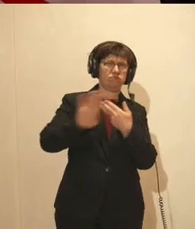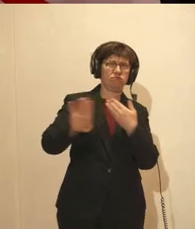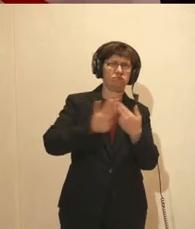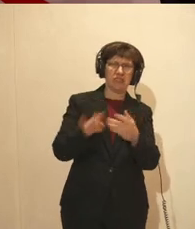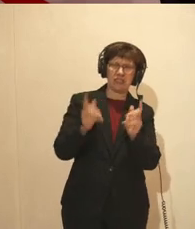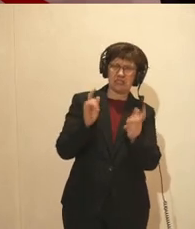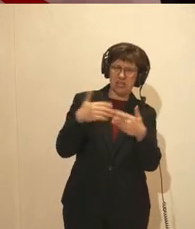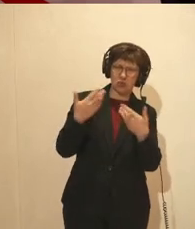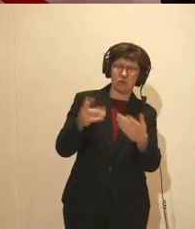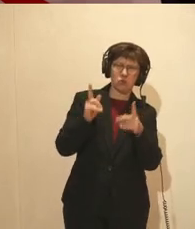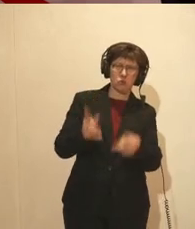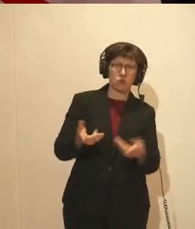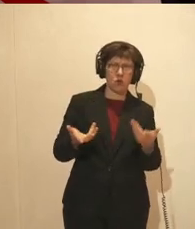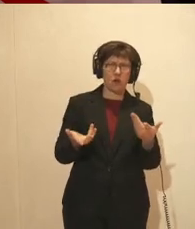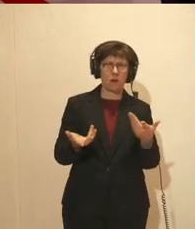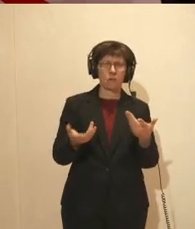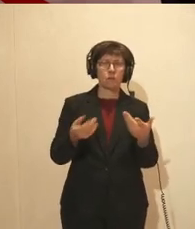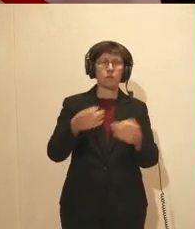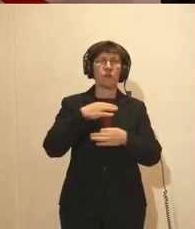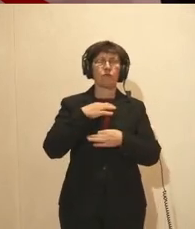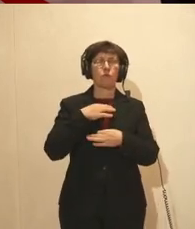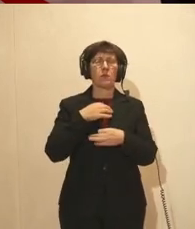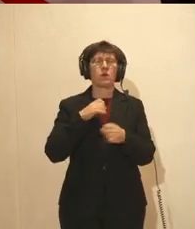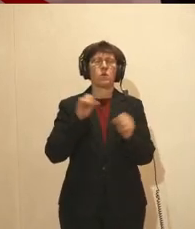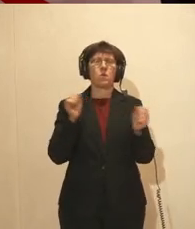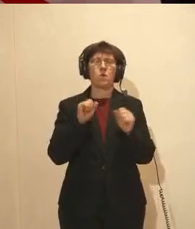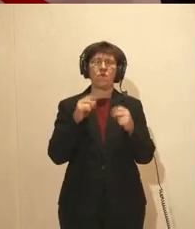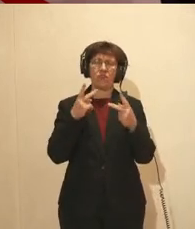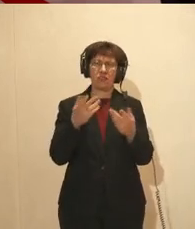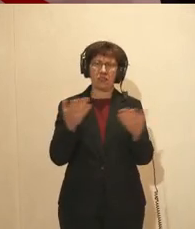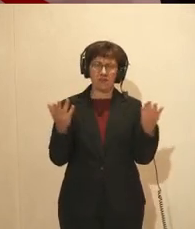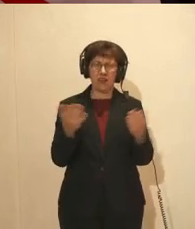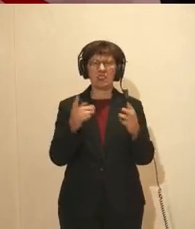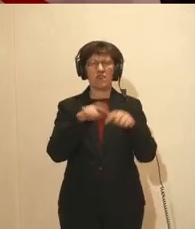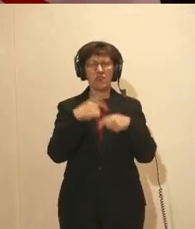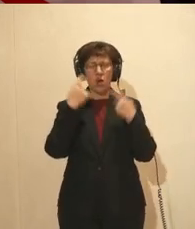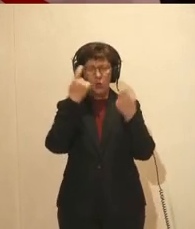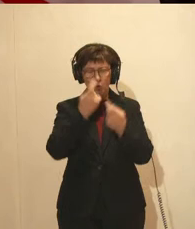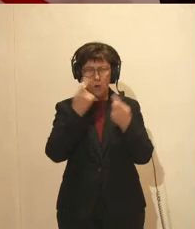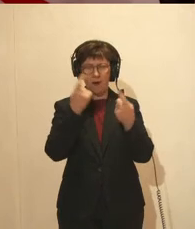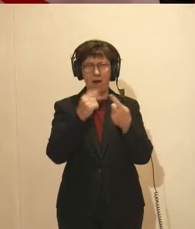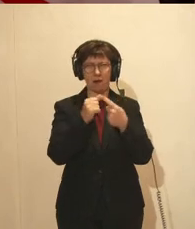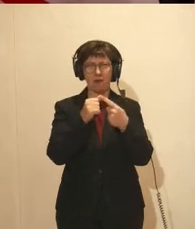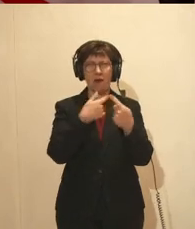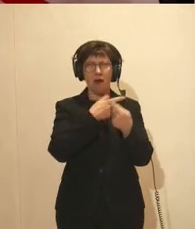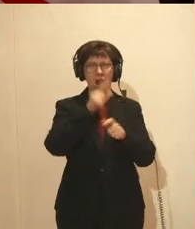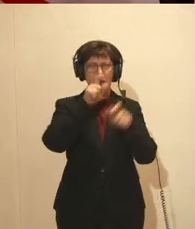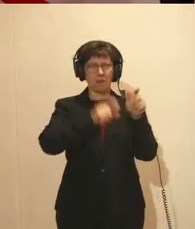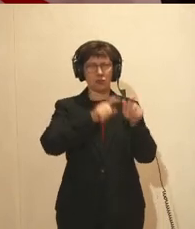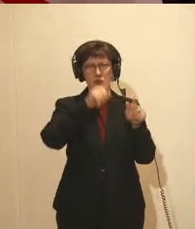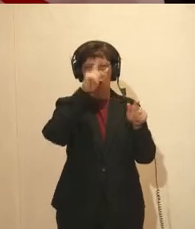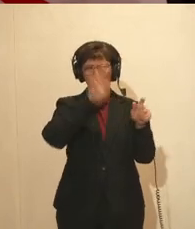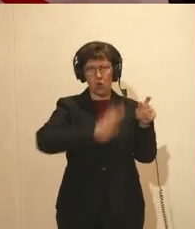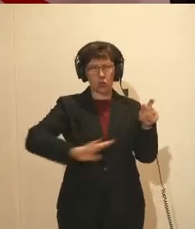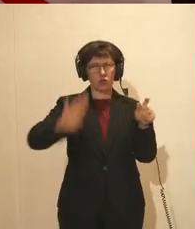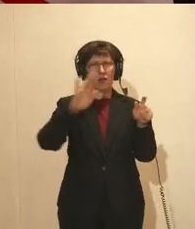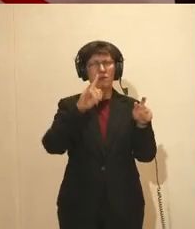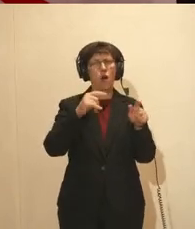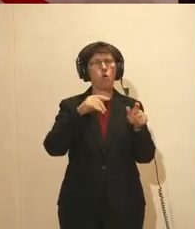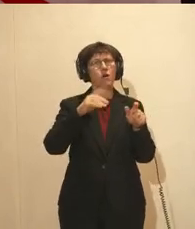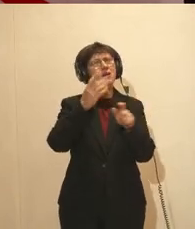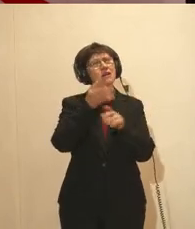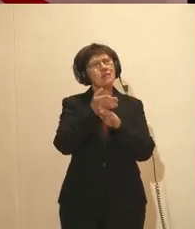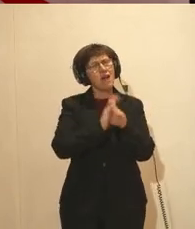unserer gesellschaft sein soll und mir ist es ein großes anliegen dass wir dafür sorgen dass alle menschen die in deutschland leben sich auch als teil